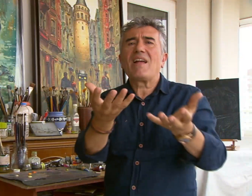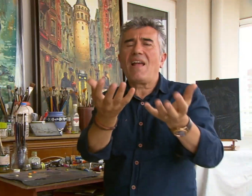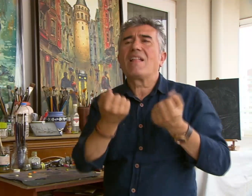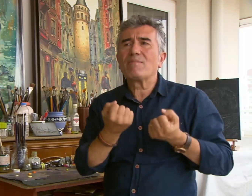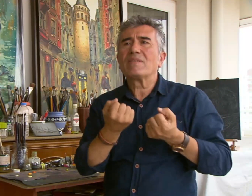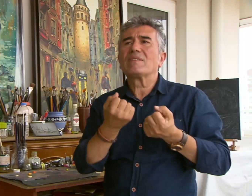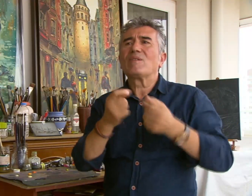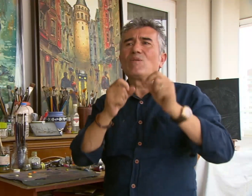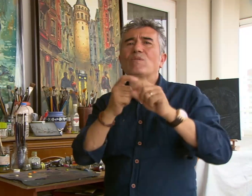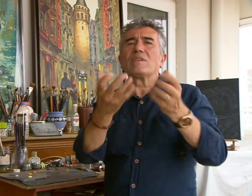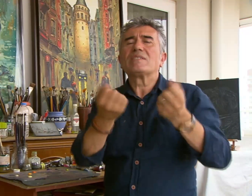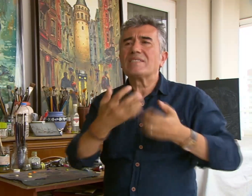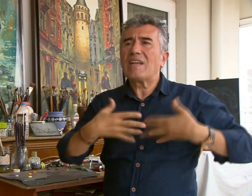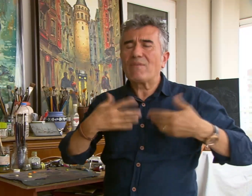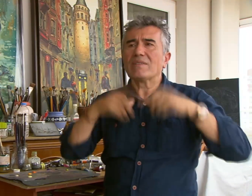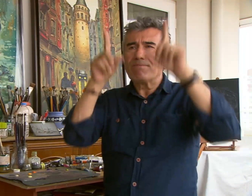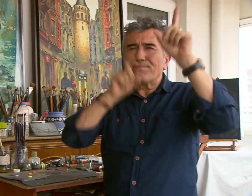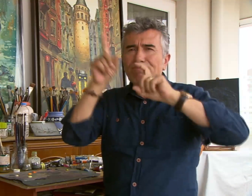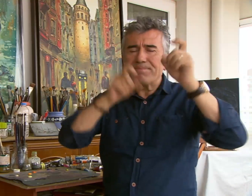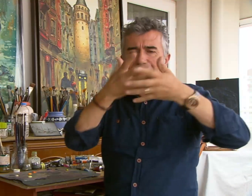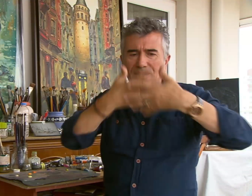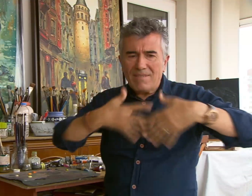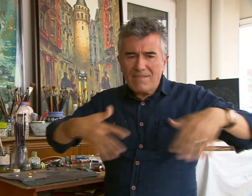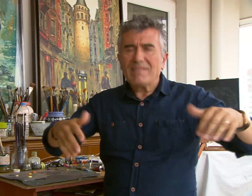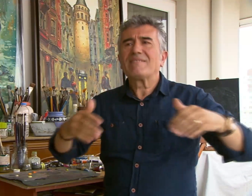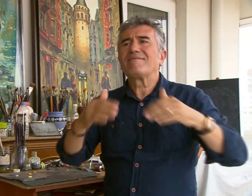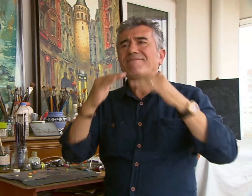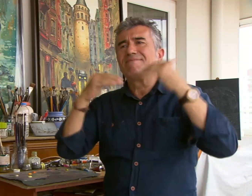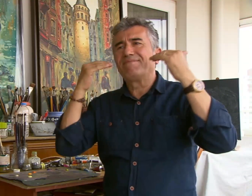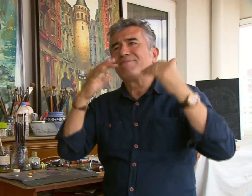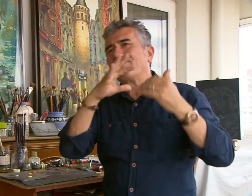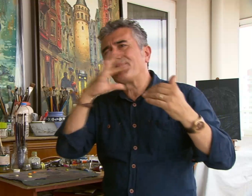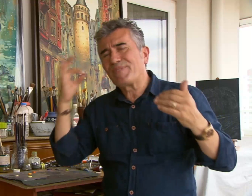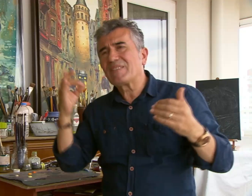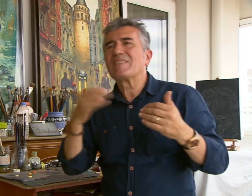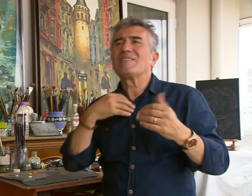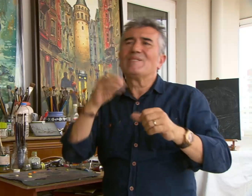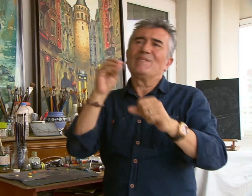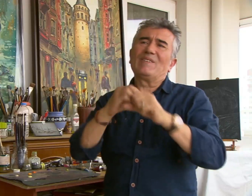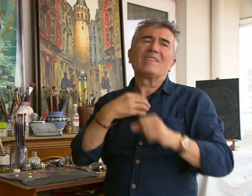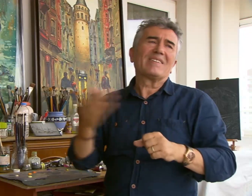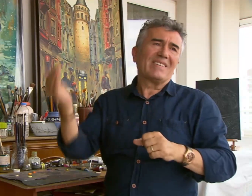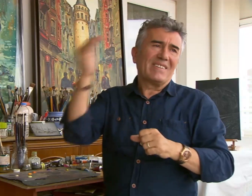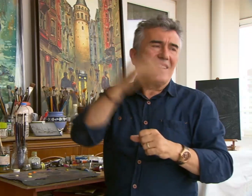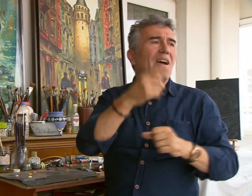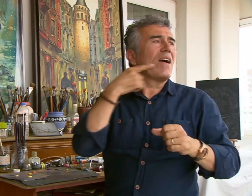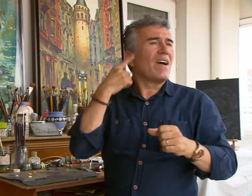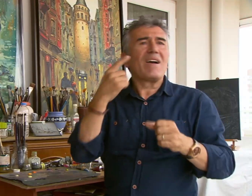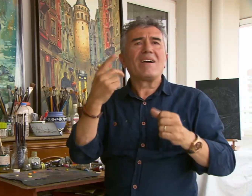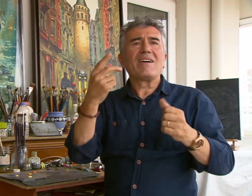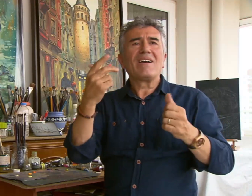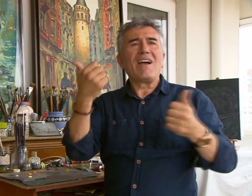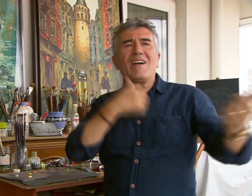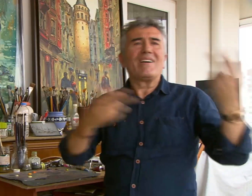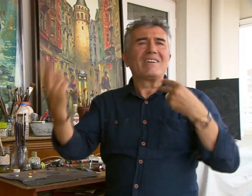İşte bir takım hediyeler ve bir takım ödüller verdi bana. Fotoğraflarımızı çekti. Hiç unutamadığım bir gündü benim için.